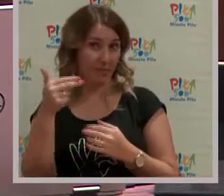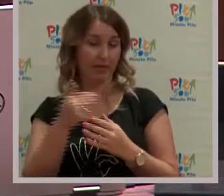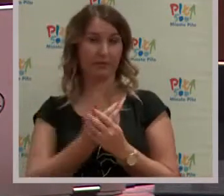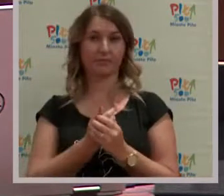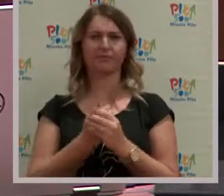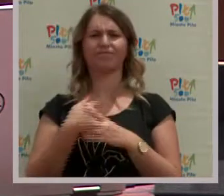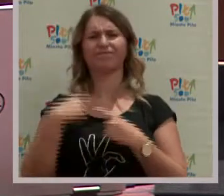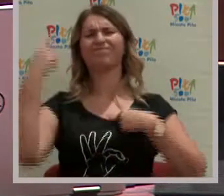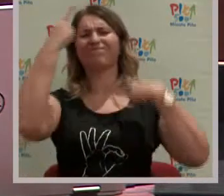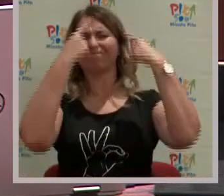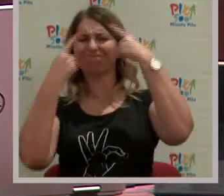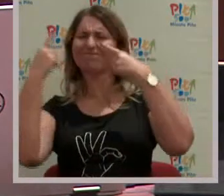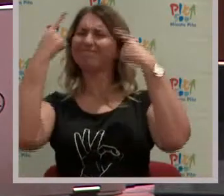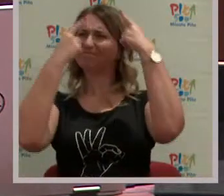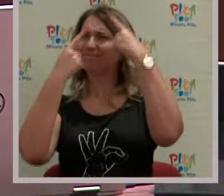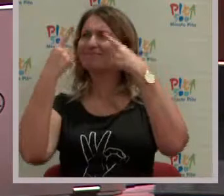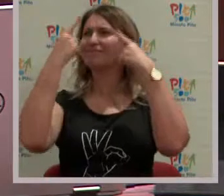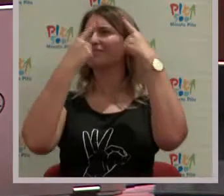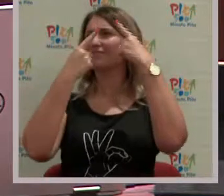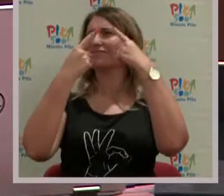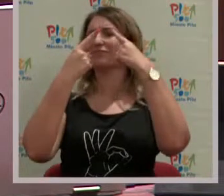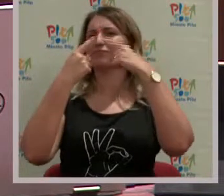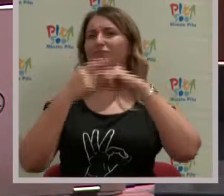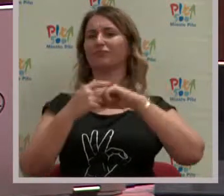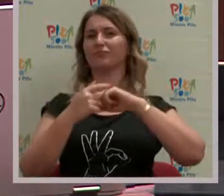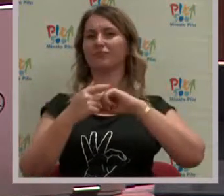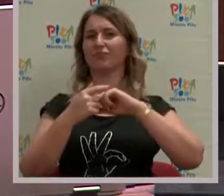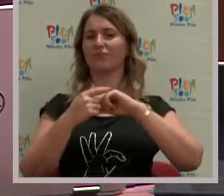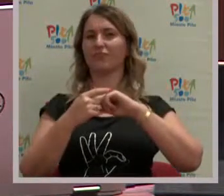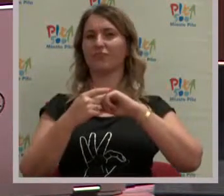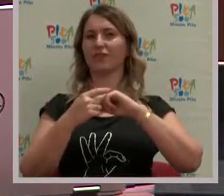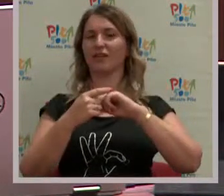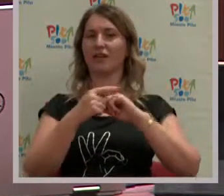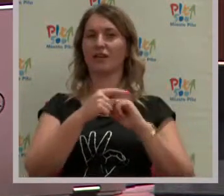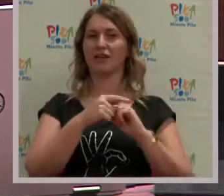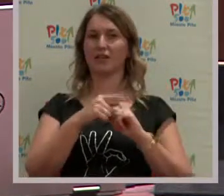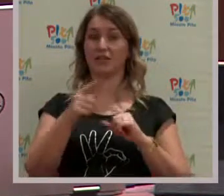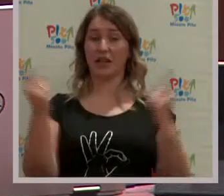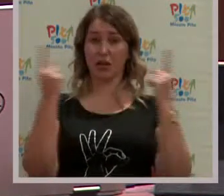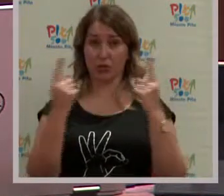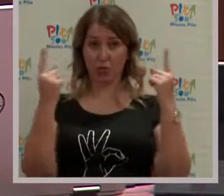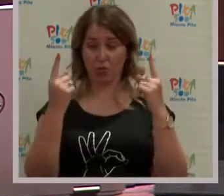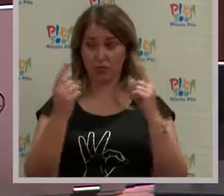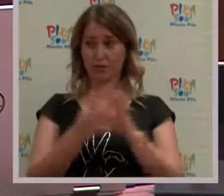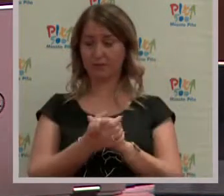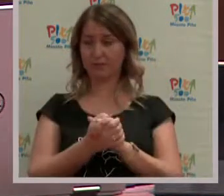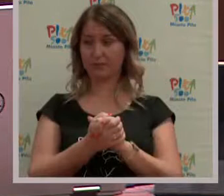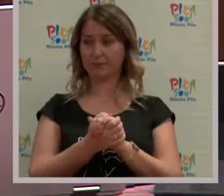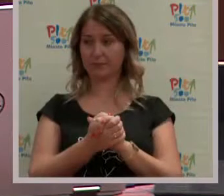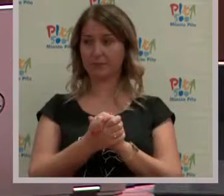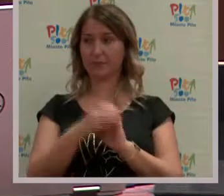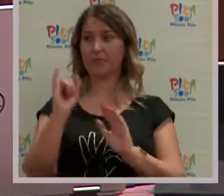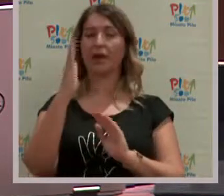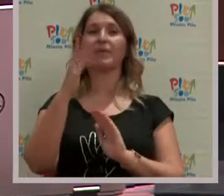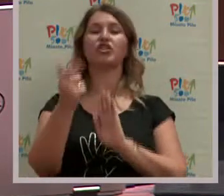myślałem nie ukrywam że doprowadzenie do sytuacji w której będzie sesja